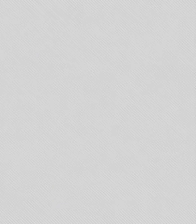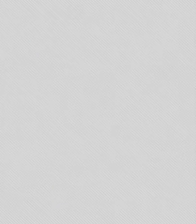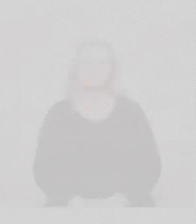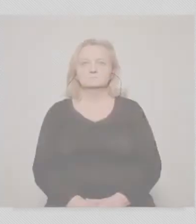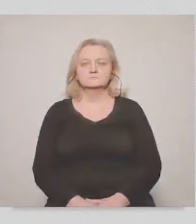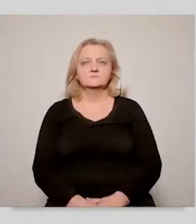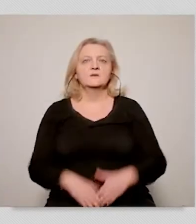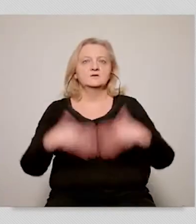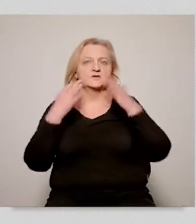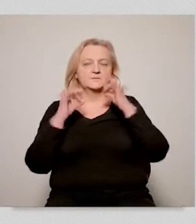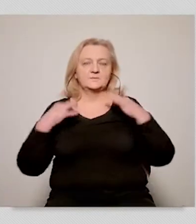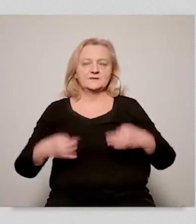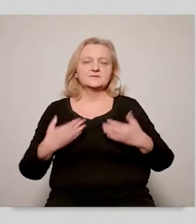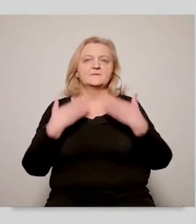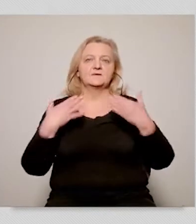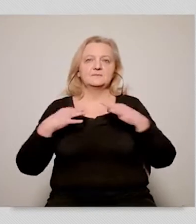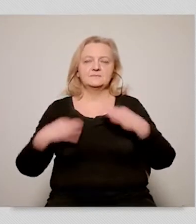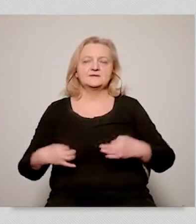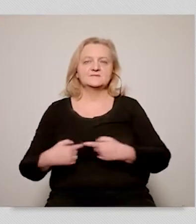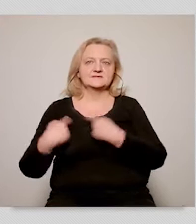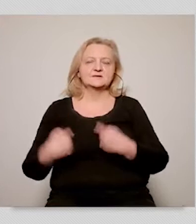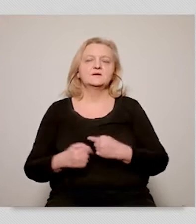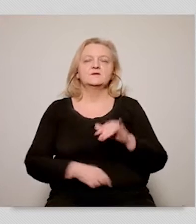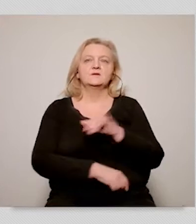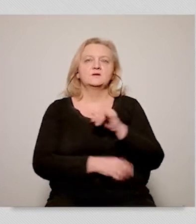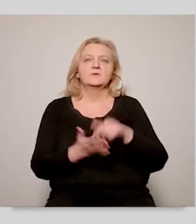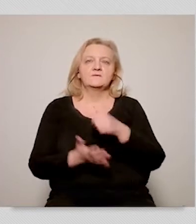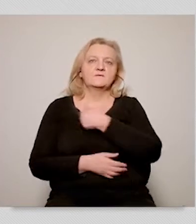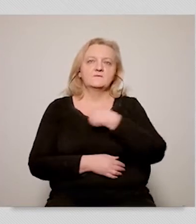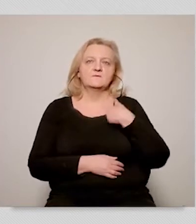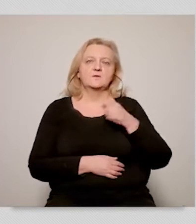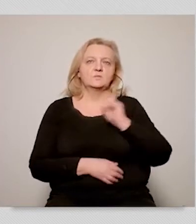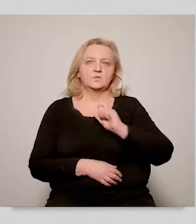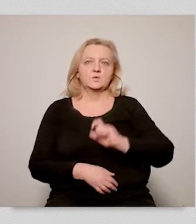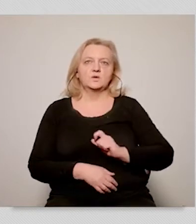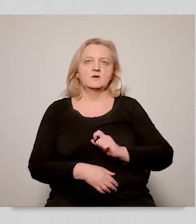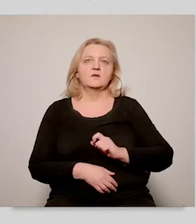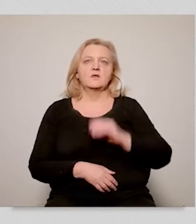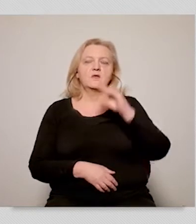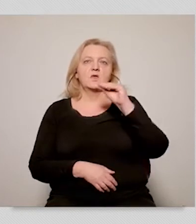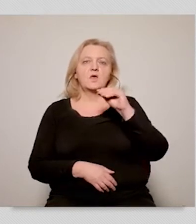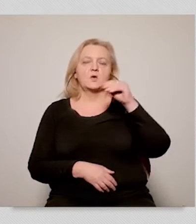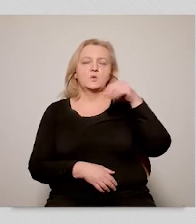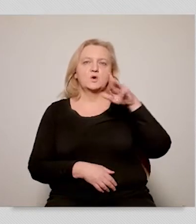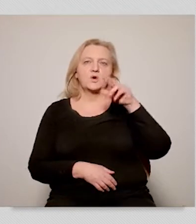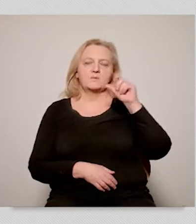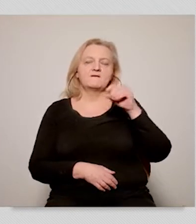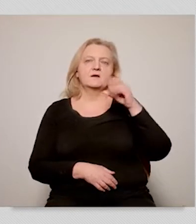Dzień dobry Państwu. Witam Państwa bardzo serdecznie w imieniu warszawskiego biura European Council and Foreign Relations